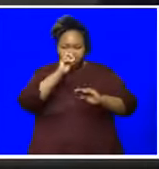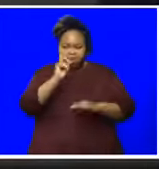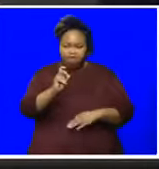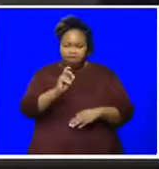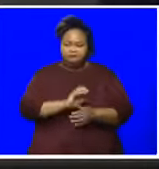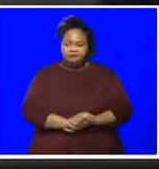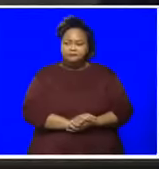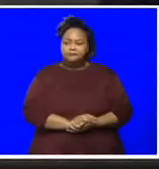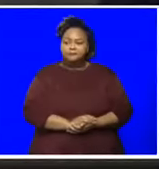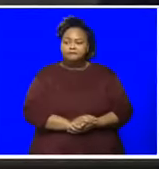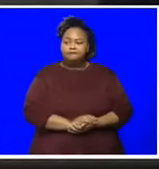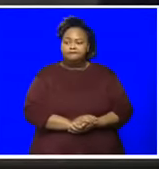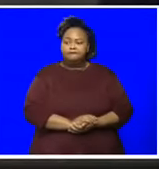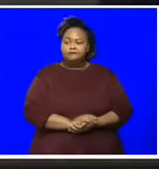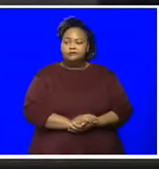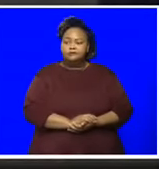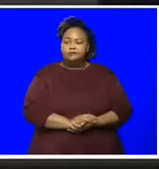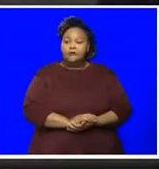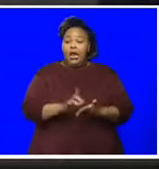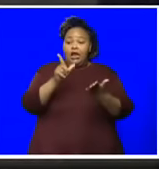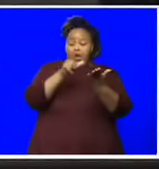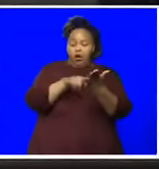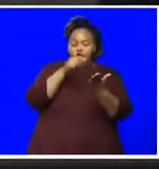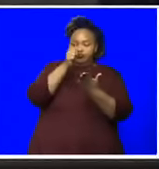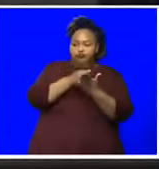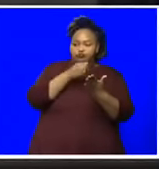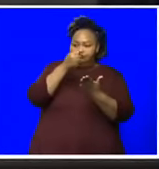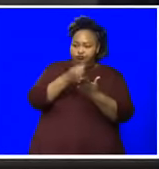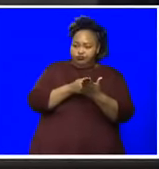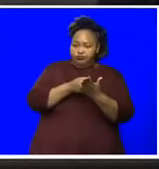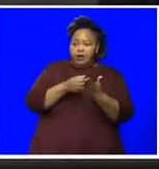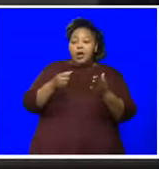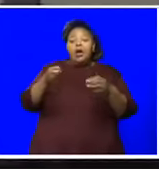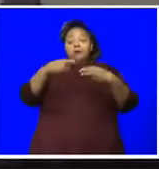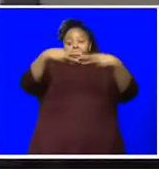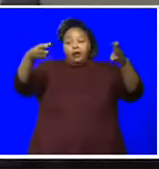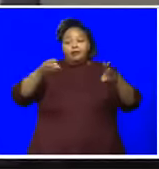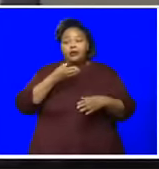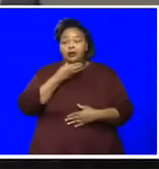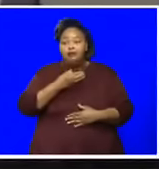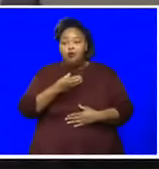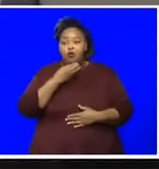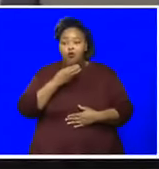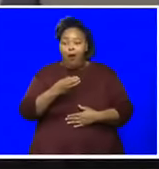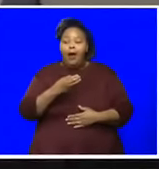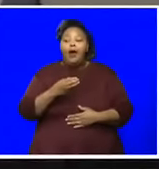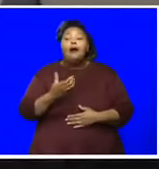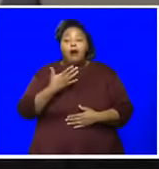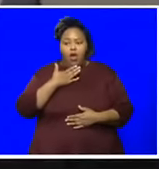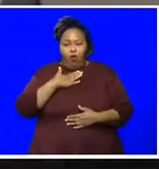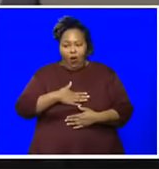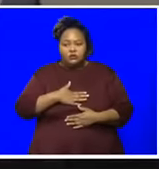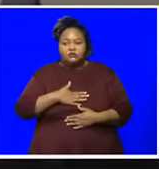ukuthi awusetiyilambele ngase parliamente nami ngisho njalo angisho nami ukuthi le bill